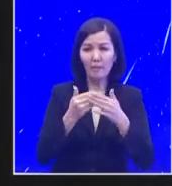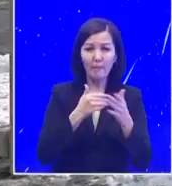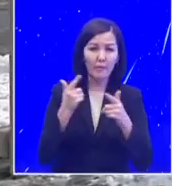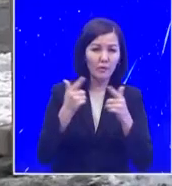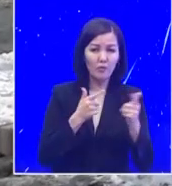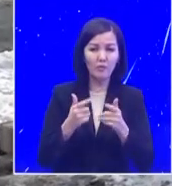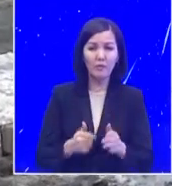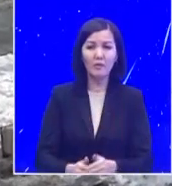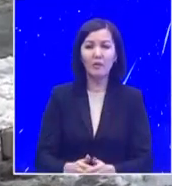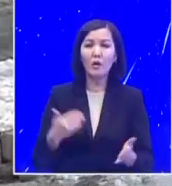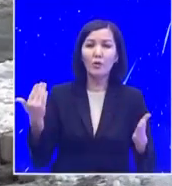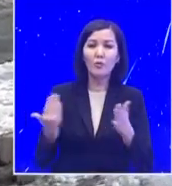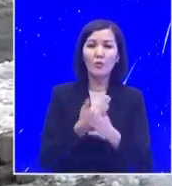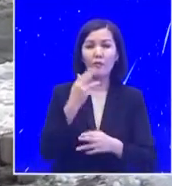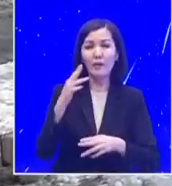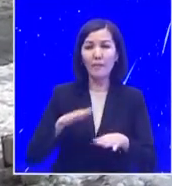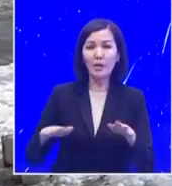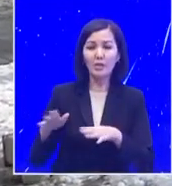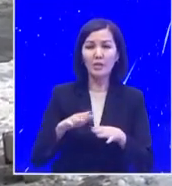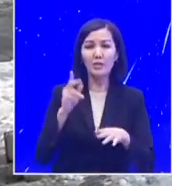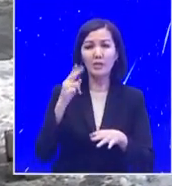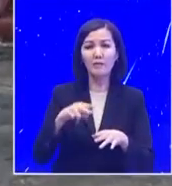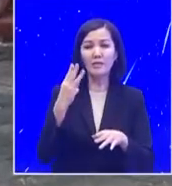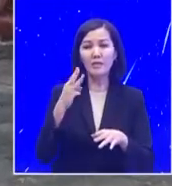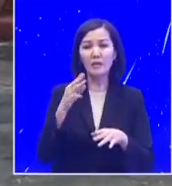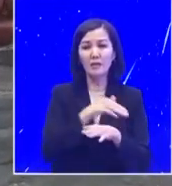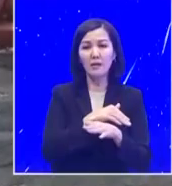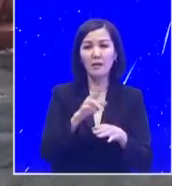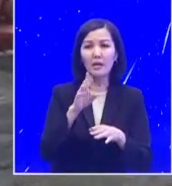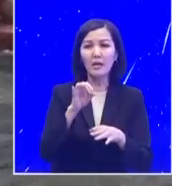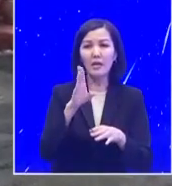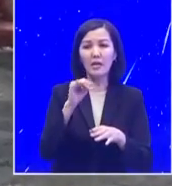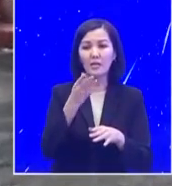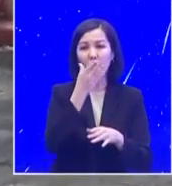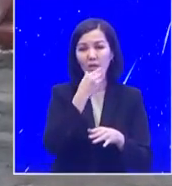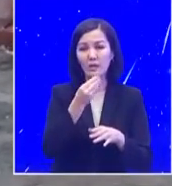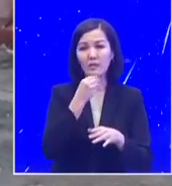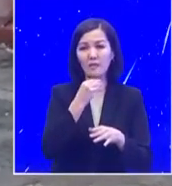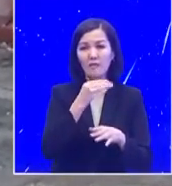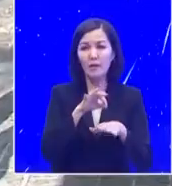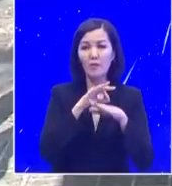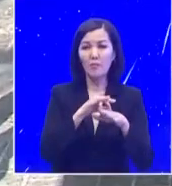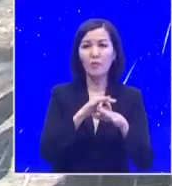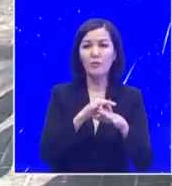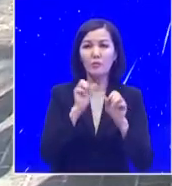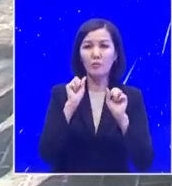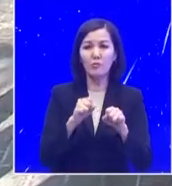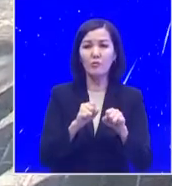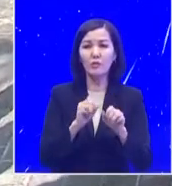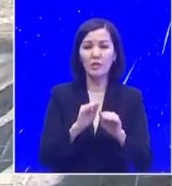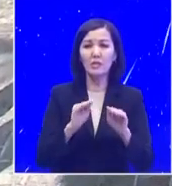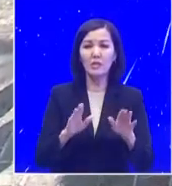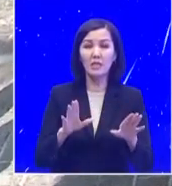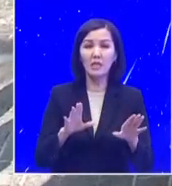видел. Новая площадка во дворе дома номер 23 по улице Красина радует глаз. Провести с пользой досуг здесь могут не только дети,